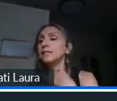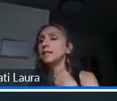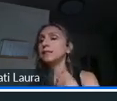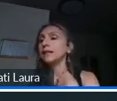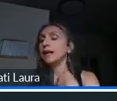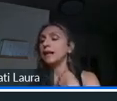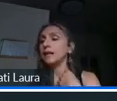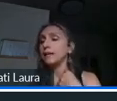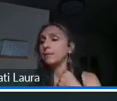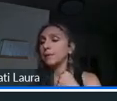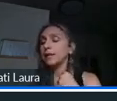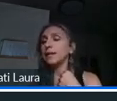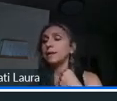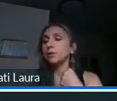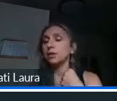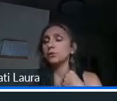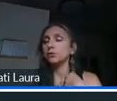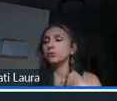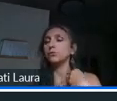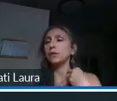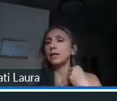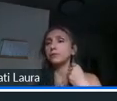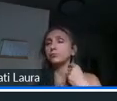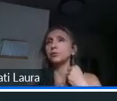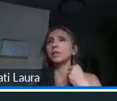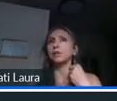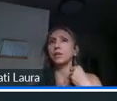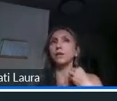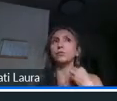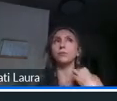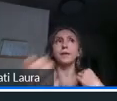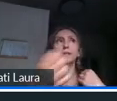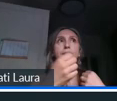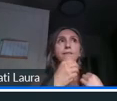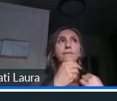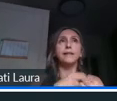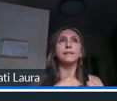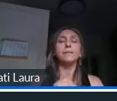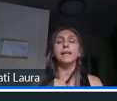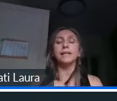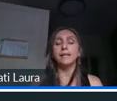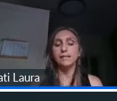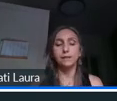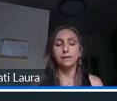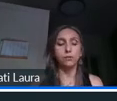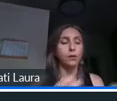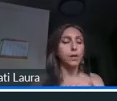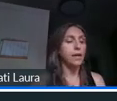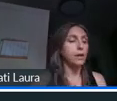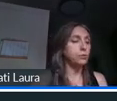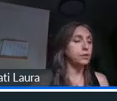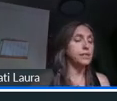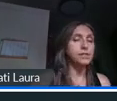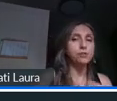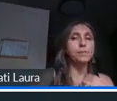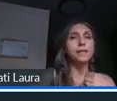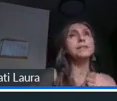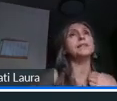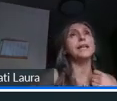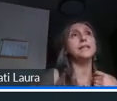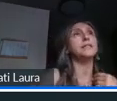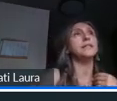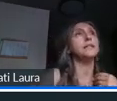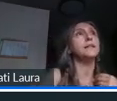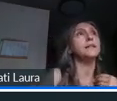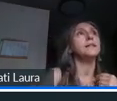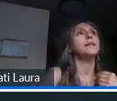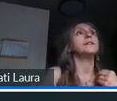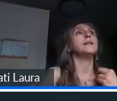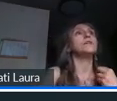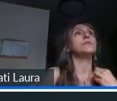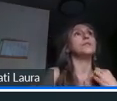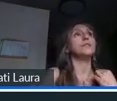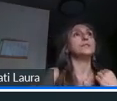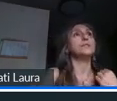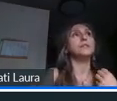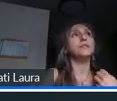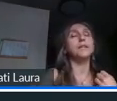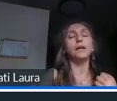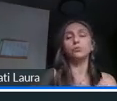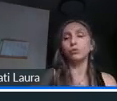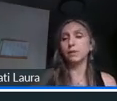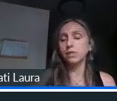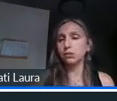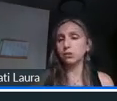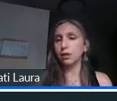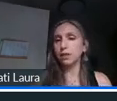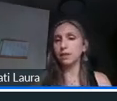del dataset anche per l'elaborazione di un output che non è un'opera derivata, ma è il classico utilizzo per il training nei